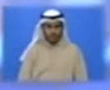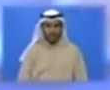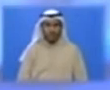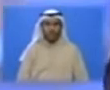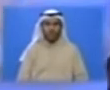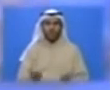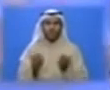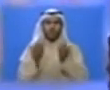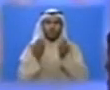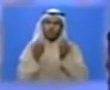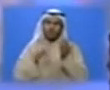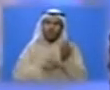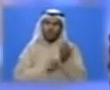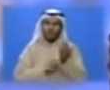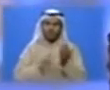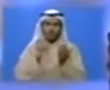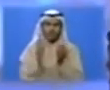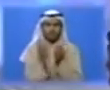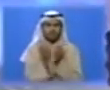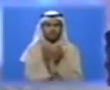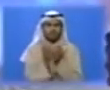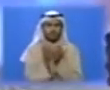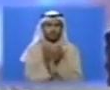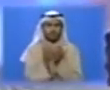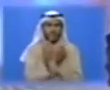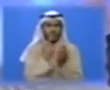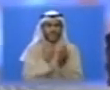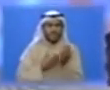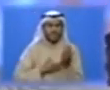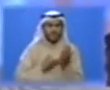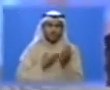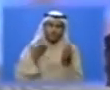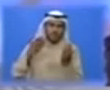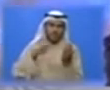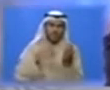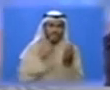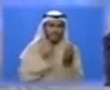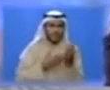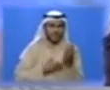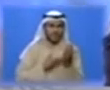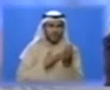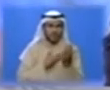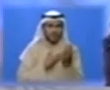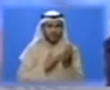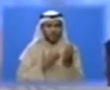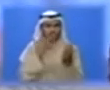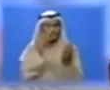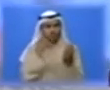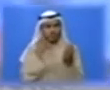السادة، البقاء لله انتقل إلى رحمة الله تعالى علي عيسى عبد العزيز عيسى القطان عن عمر